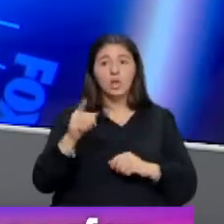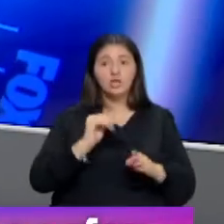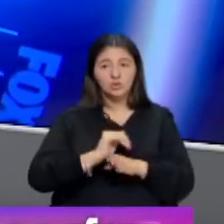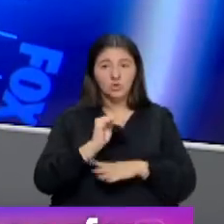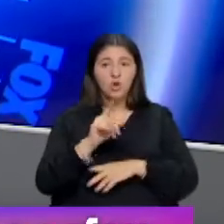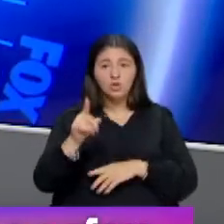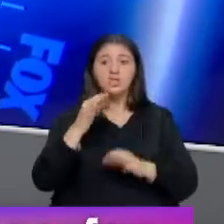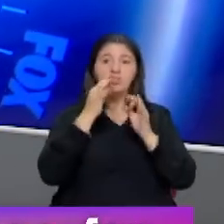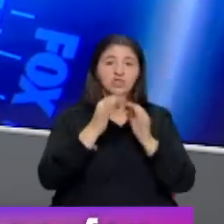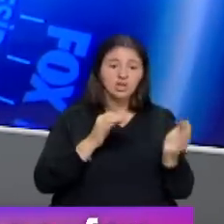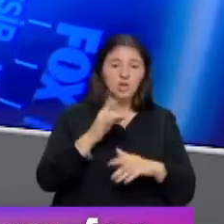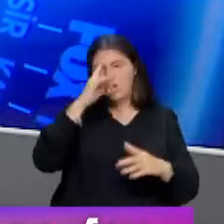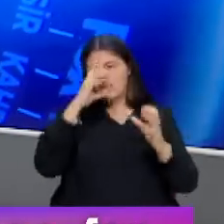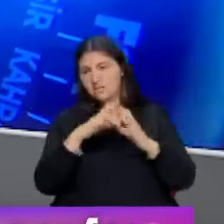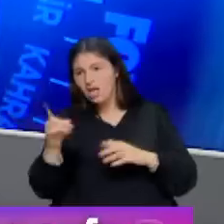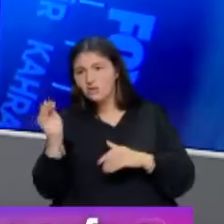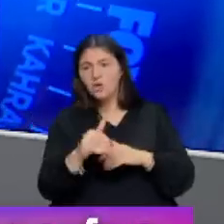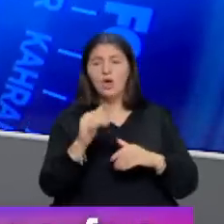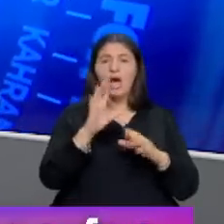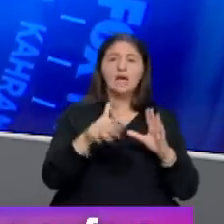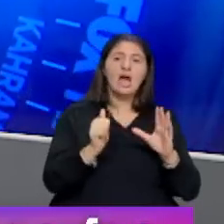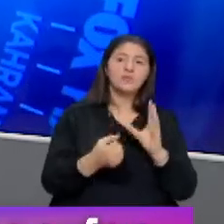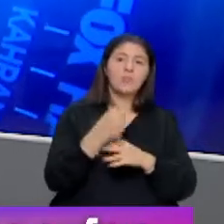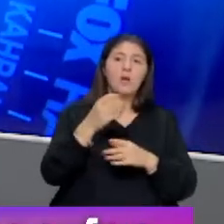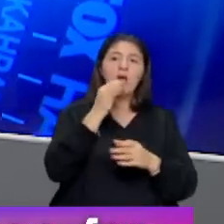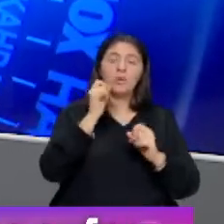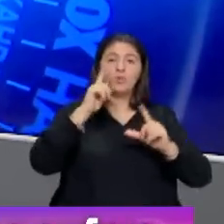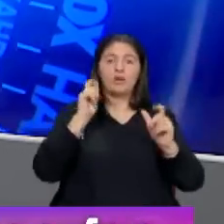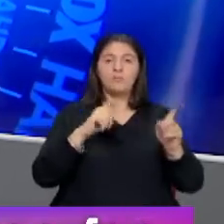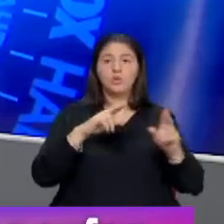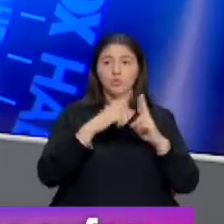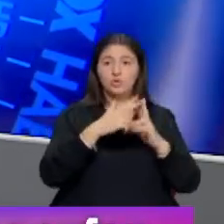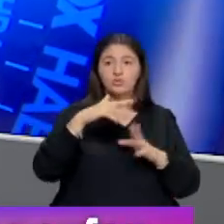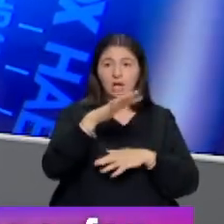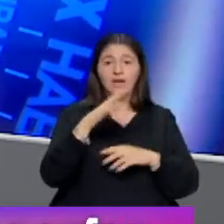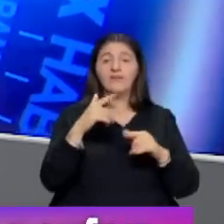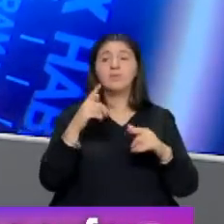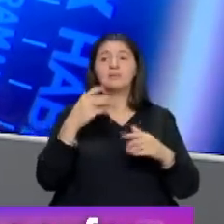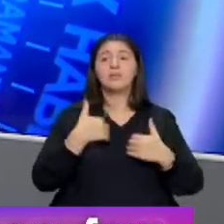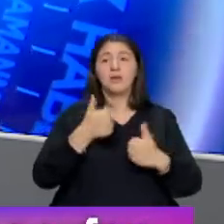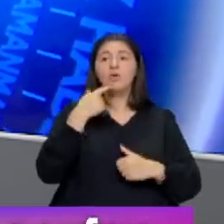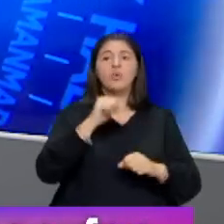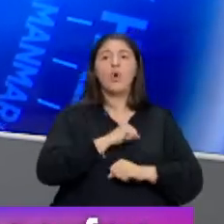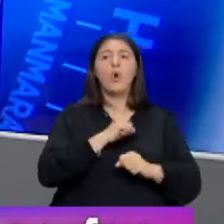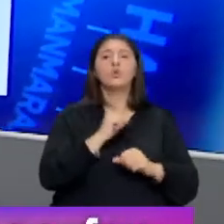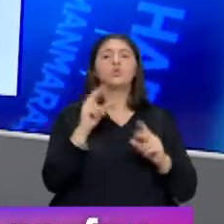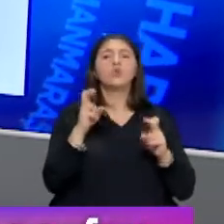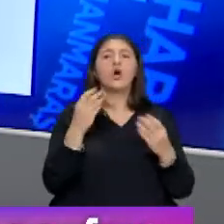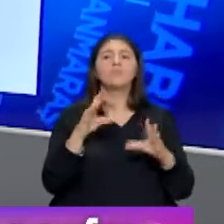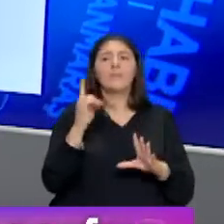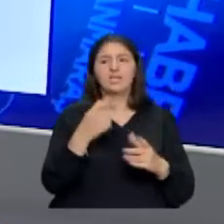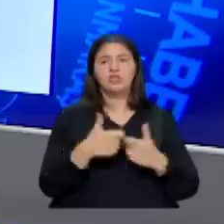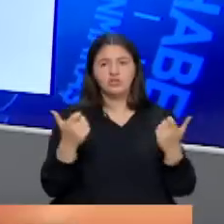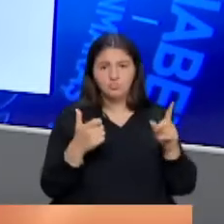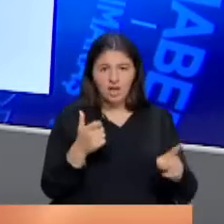Yaşanıyor işte Çin'den geliyor Hindistan'dan geliyor her sabah böyle Haberlere uyanıyor dünya ve Farid Hoca diyor ki endişe konusu sayılmayacak